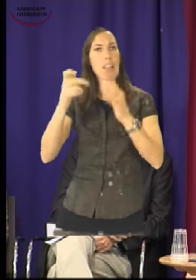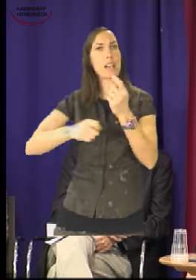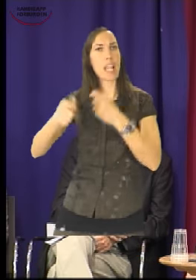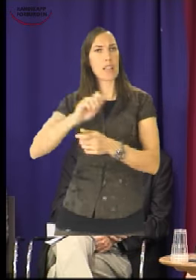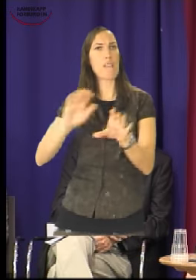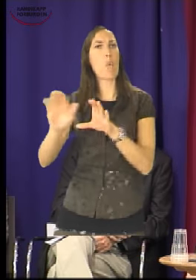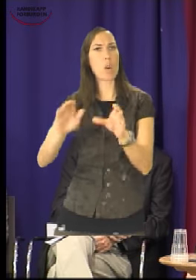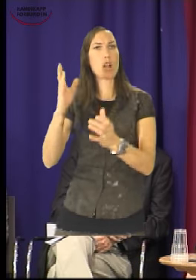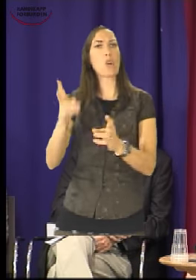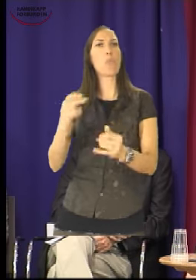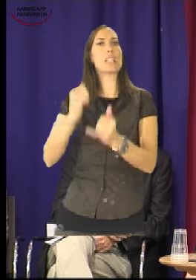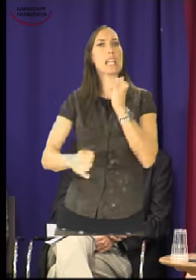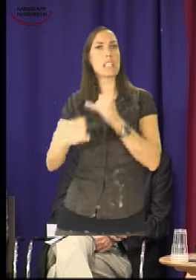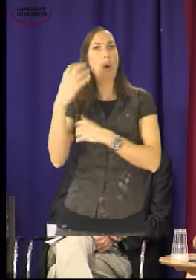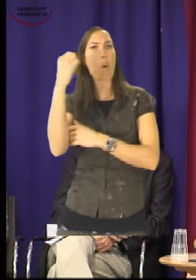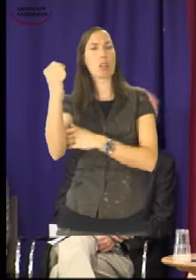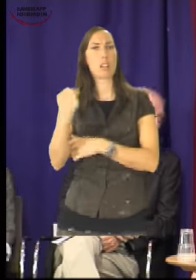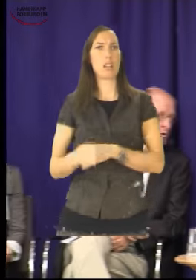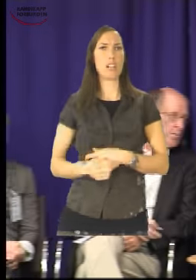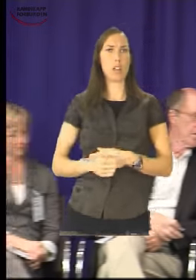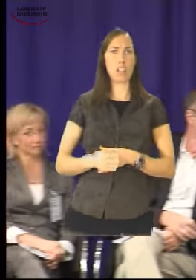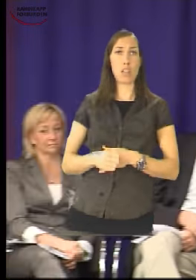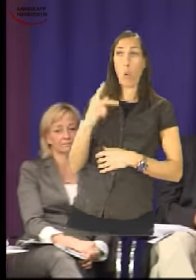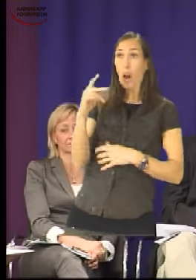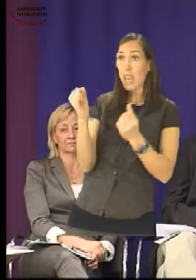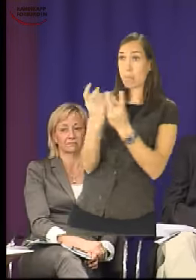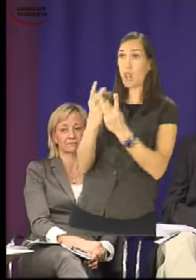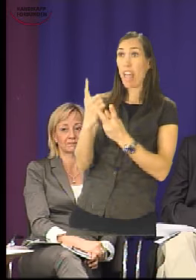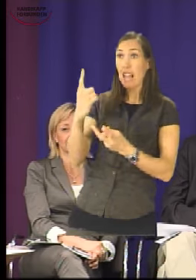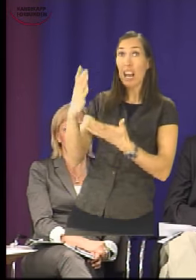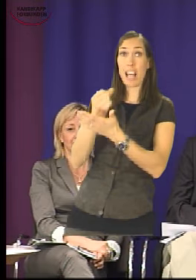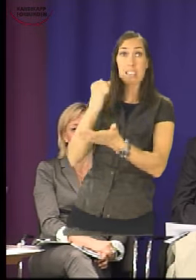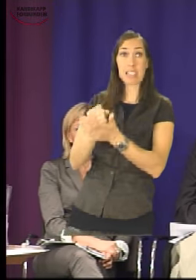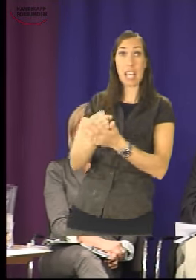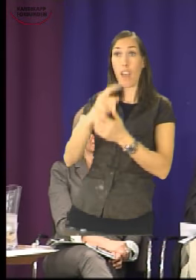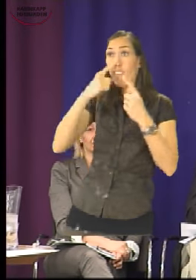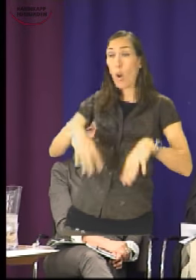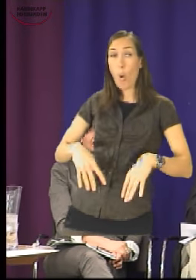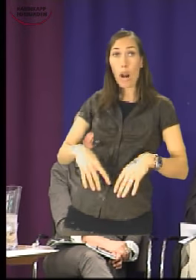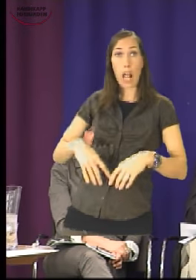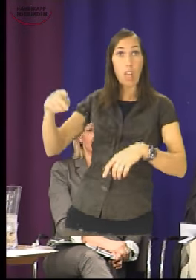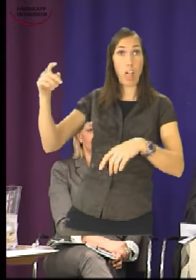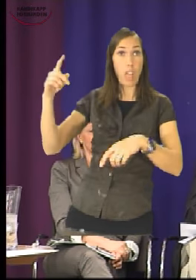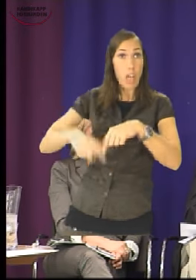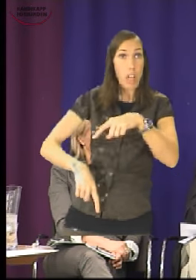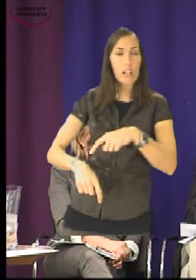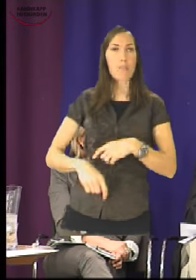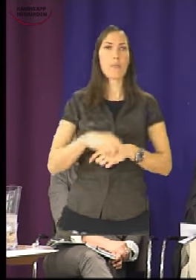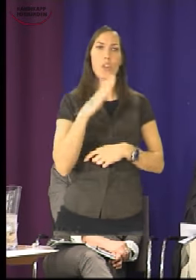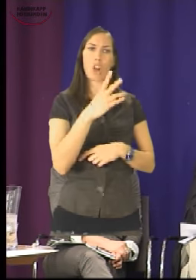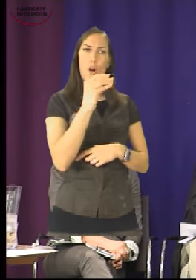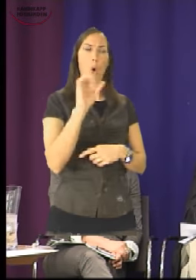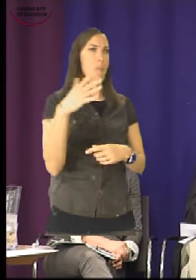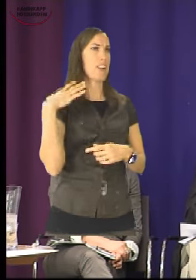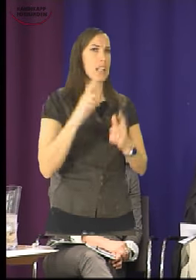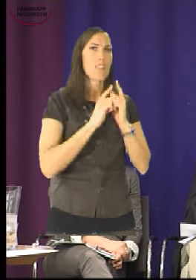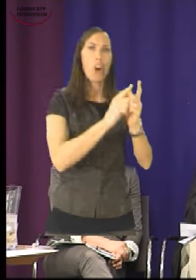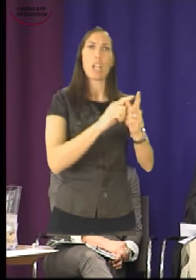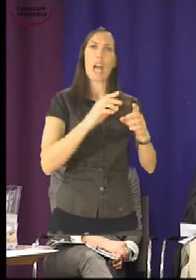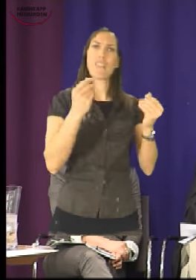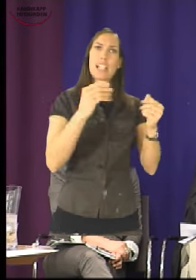yttersta hotet. Och då skulle ett helt landsting kunna bli av med den. Om man inte tänker leva upp till högt ställda kvalitetskrav och patientsäkerhet,